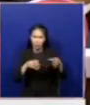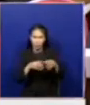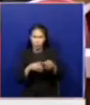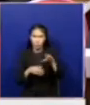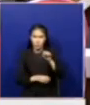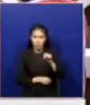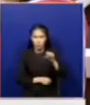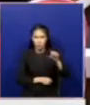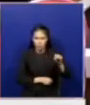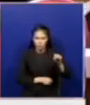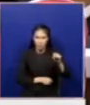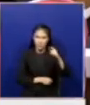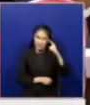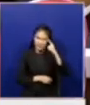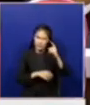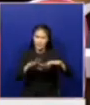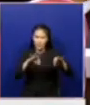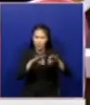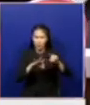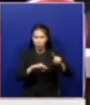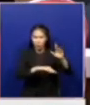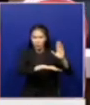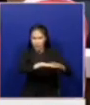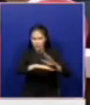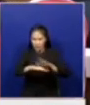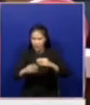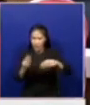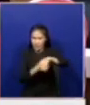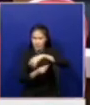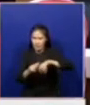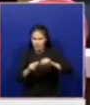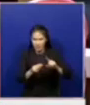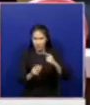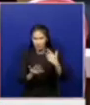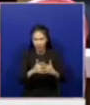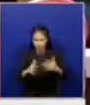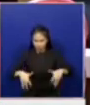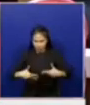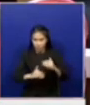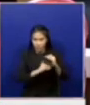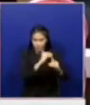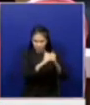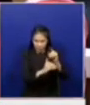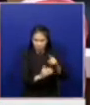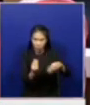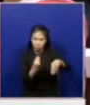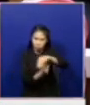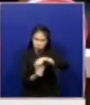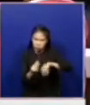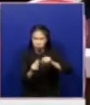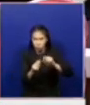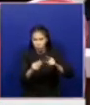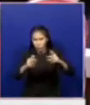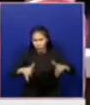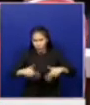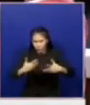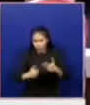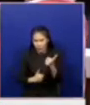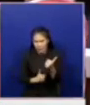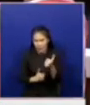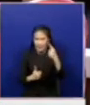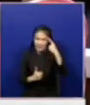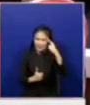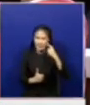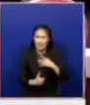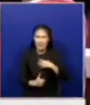ควรเน้นให้เกิดการกระตุ้นเศรษฐกิจในท้องถิ่นมีเงินหมุนเวียนในท้องถิ่นโดยต้องไม่ตัดหนทางทำม